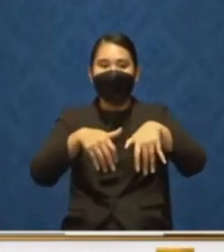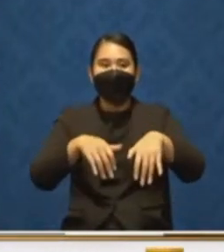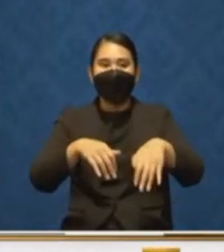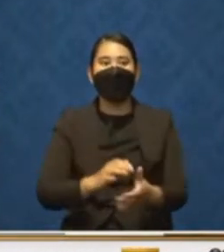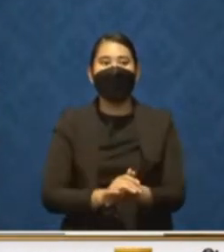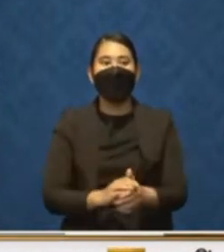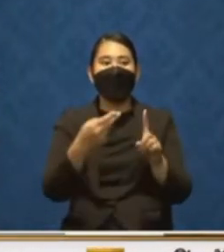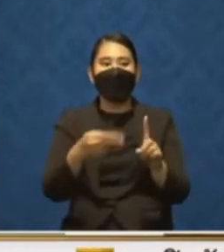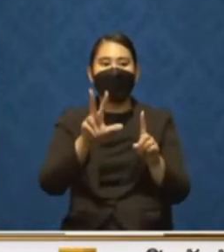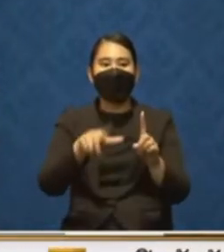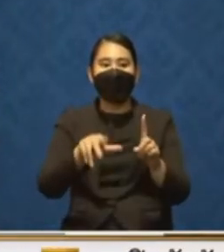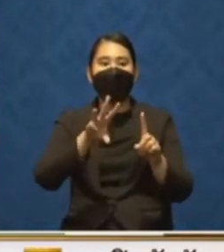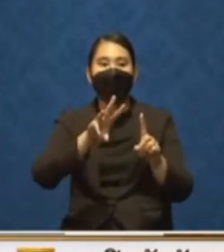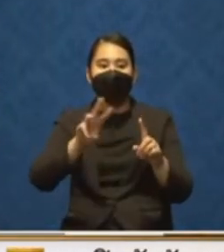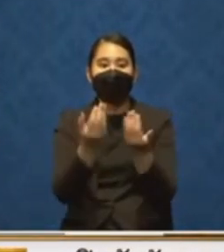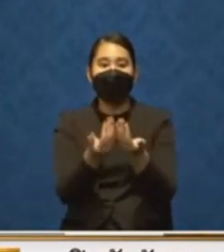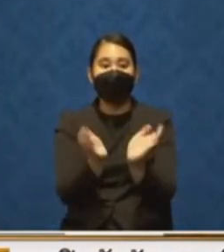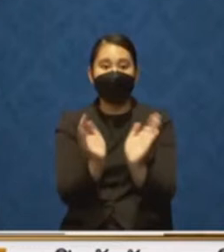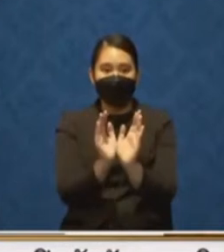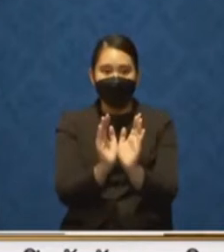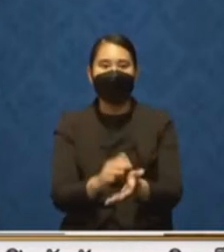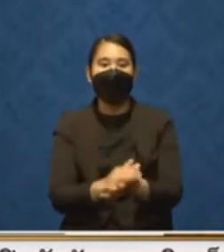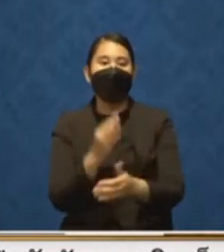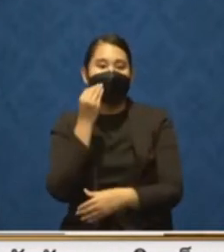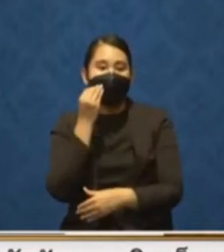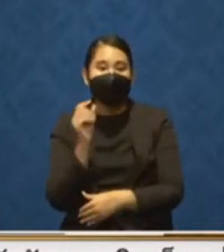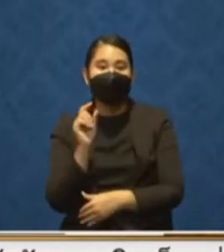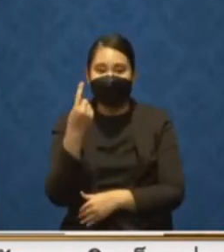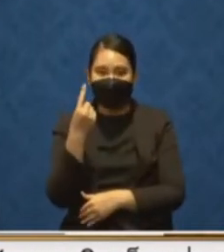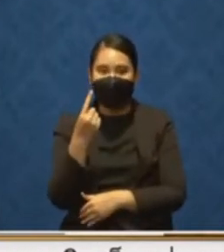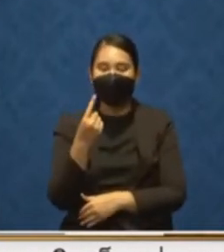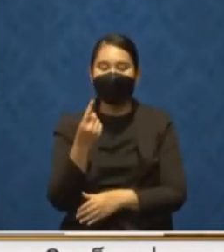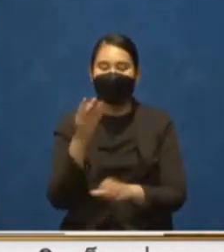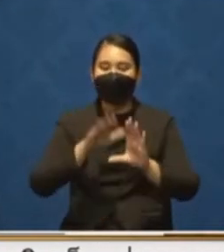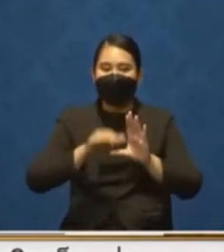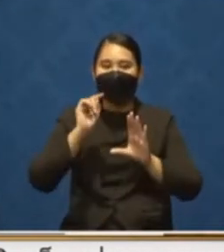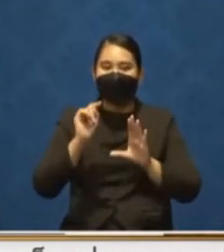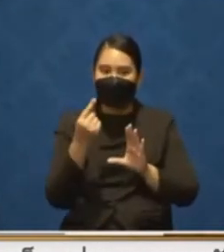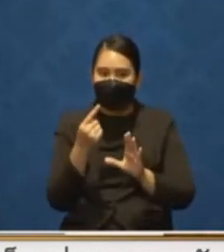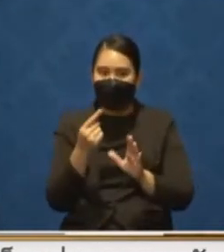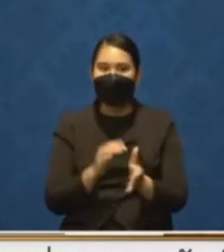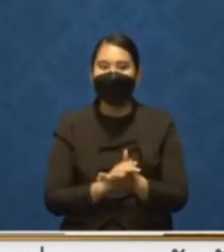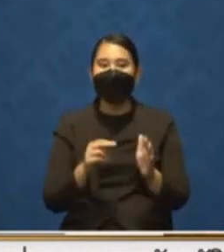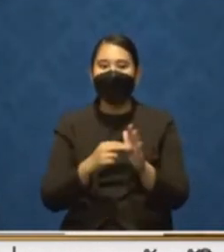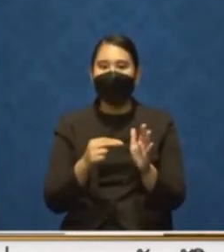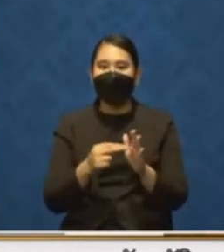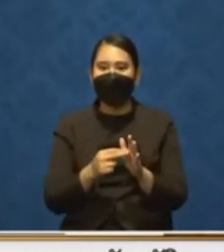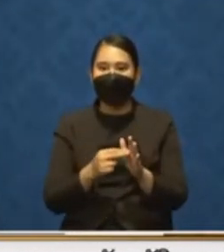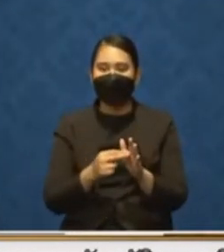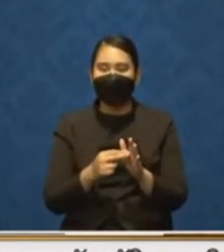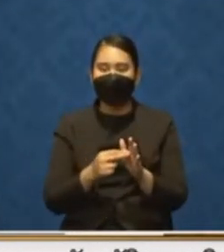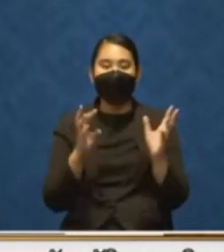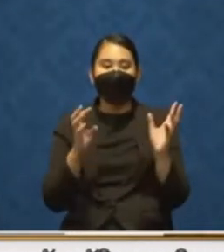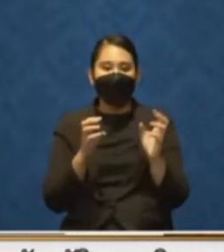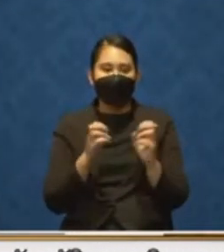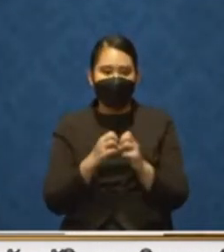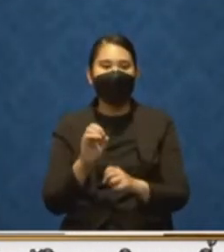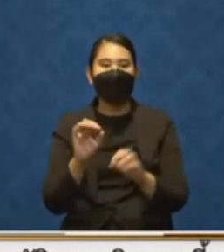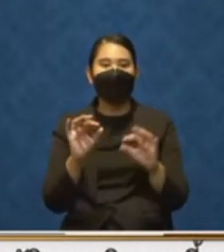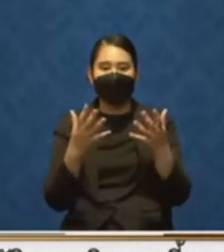13600โพธิ์เรือนป่ะภูมิชาติทางบ้านหลังใหม่แล้วทะเบียนเนื้อเพลงไม่เป็นผู้หมูอีกต่อไปนะครับ